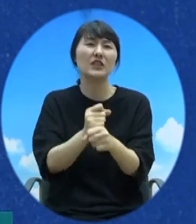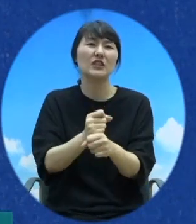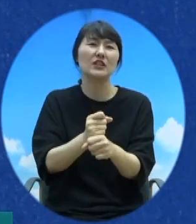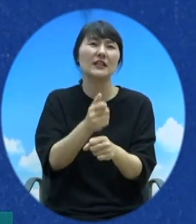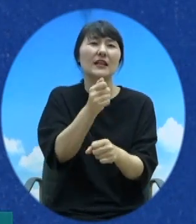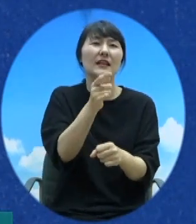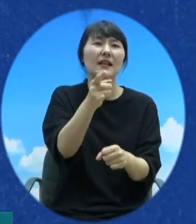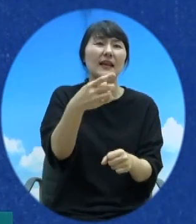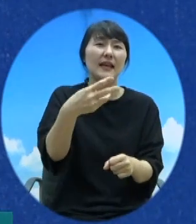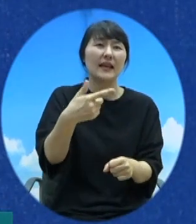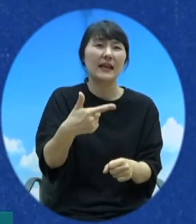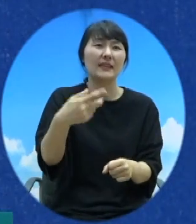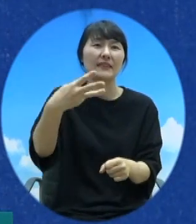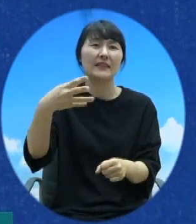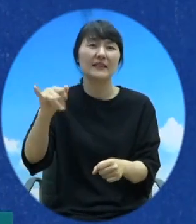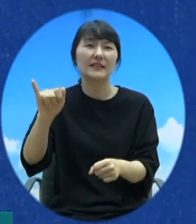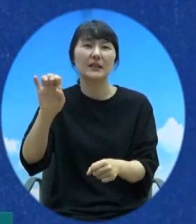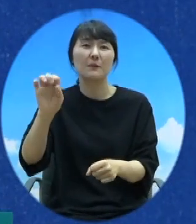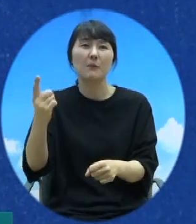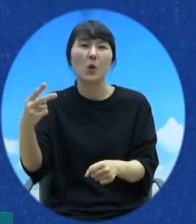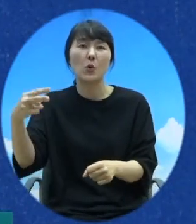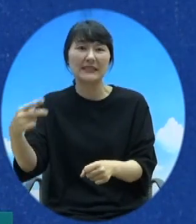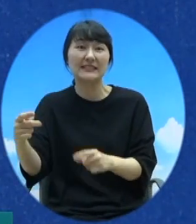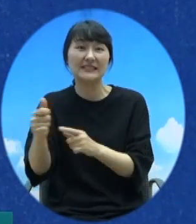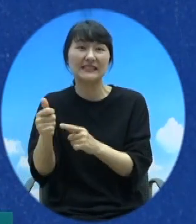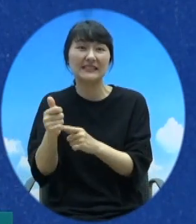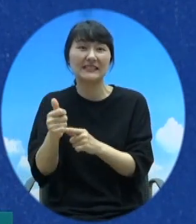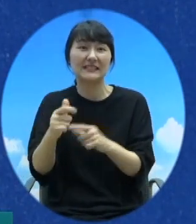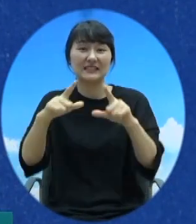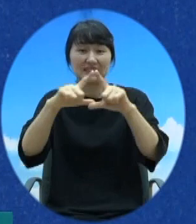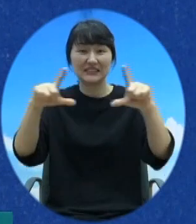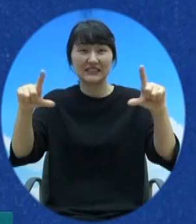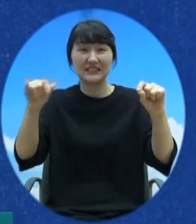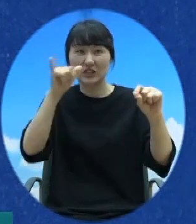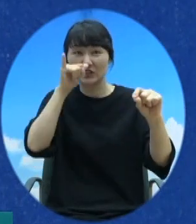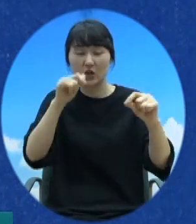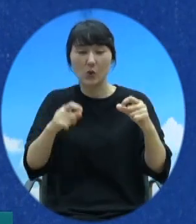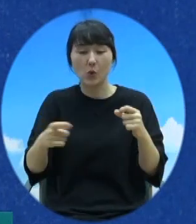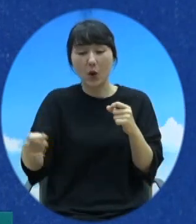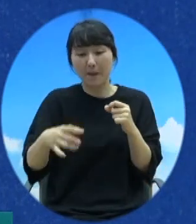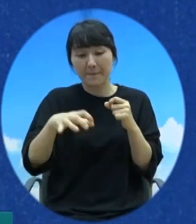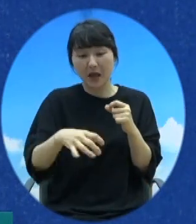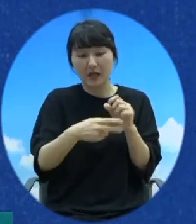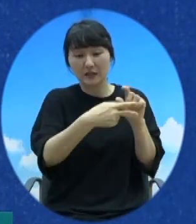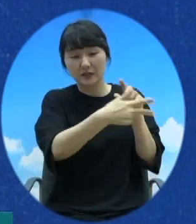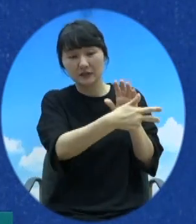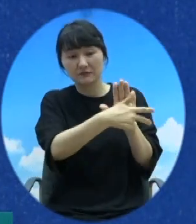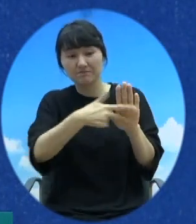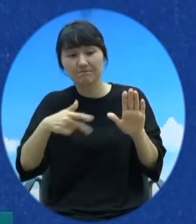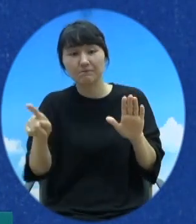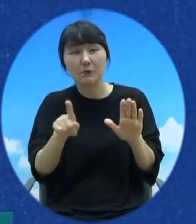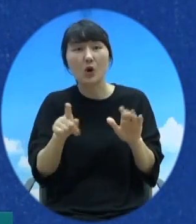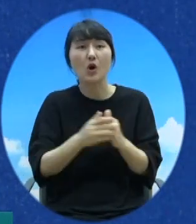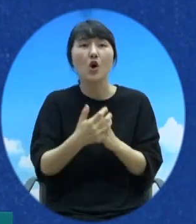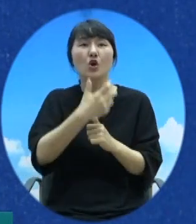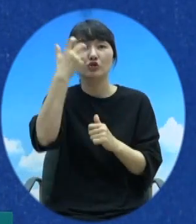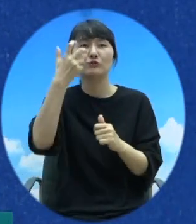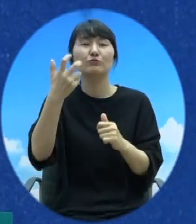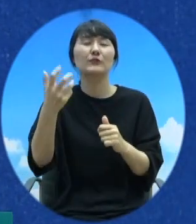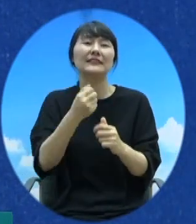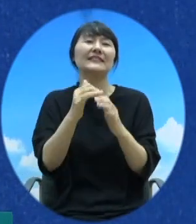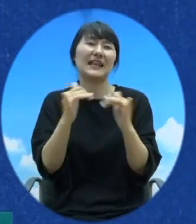그의 이름 앞에 더 드리머라고 되어 있습니다. 꿈꾸는